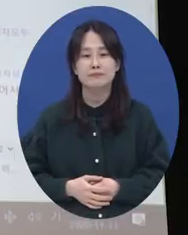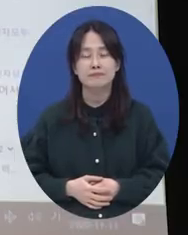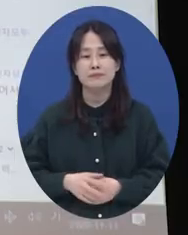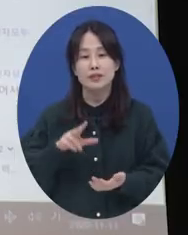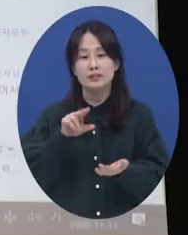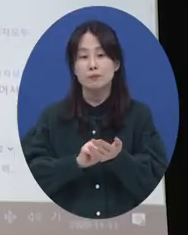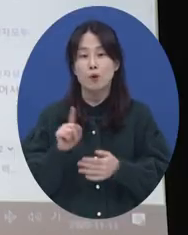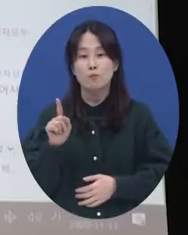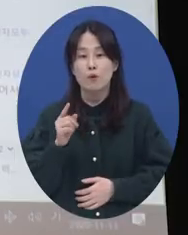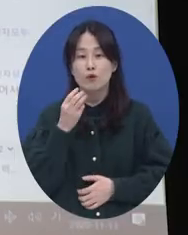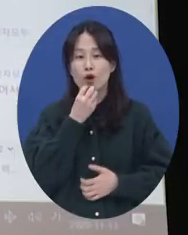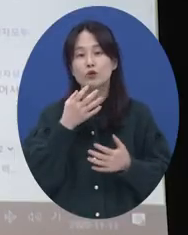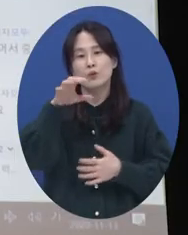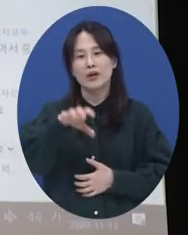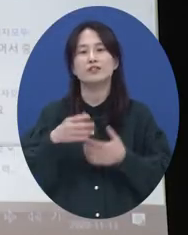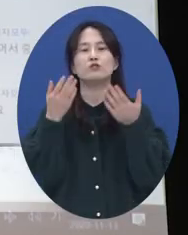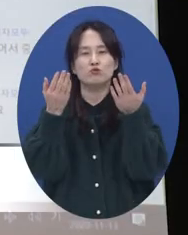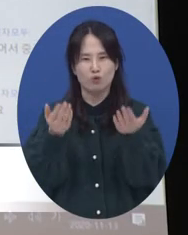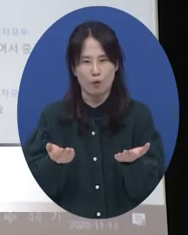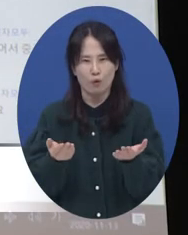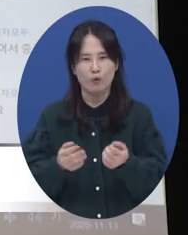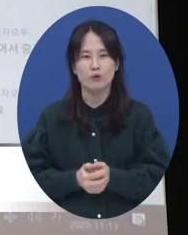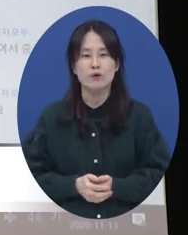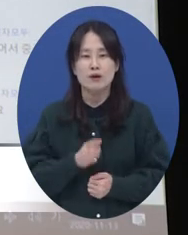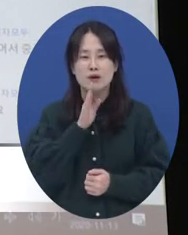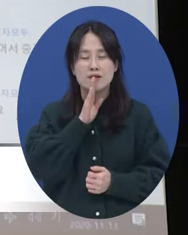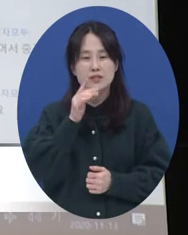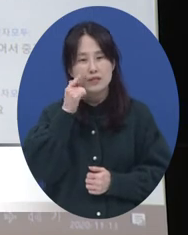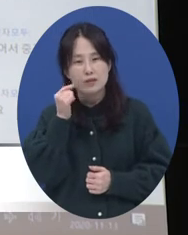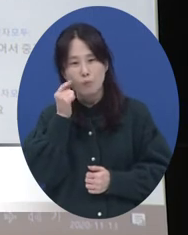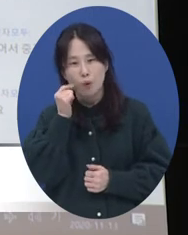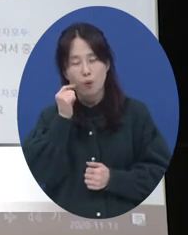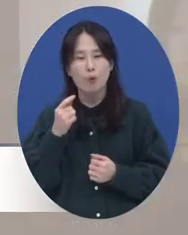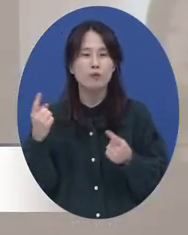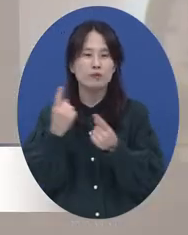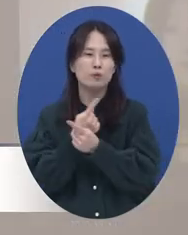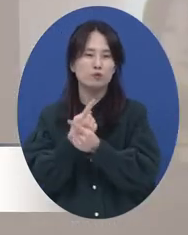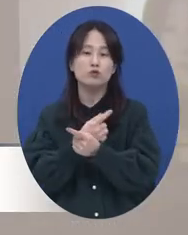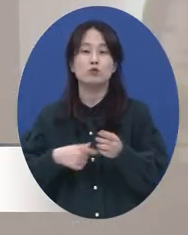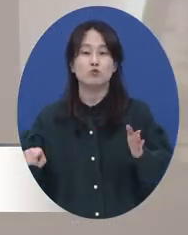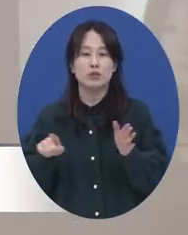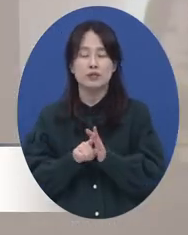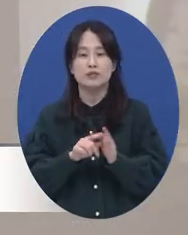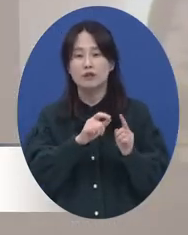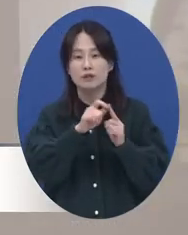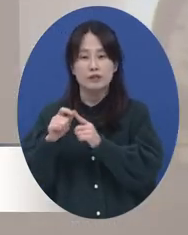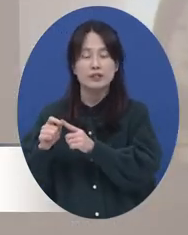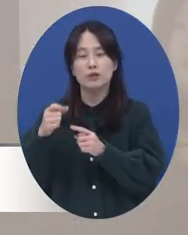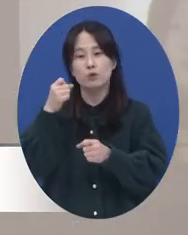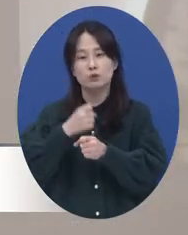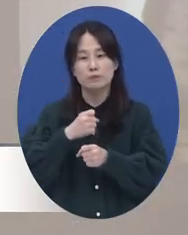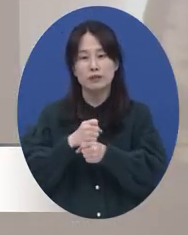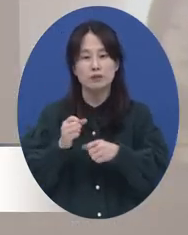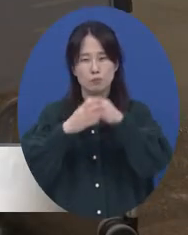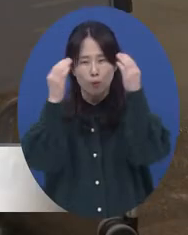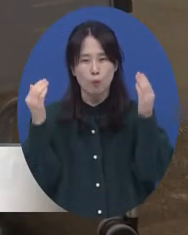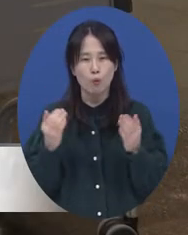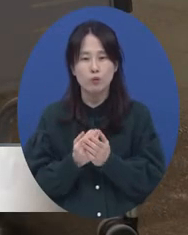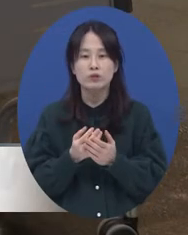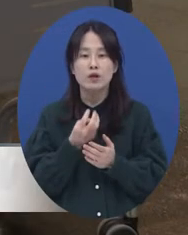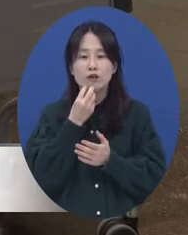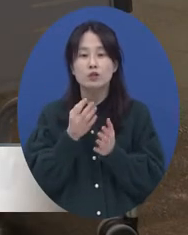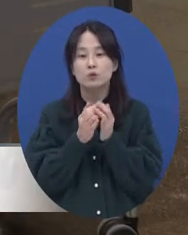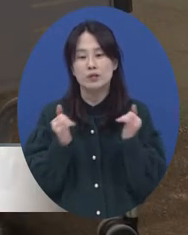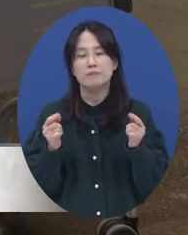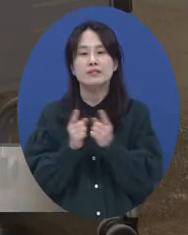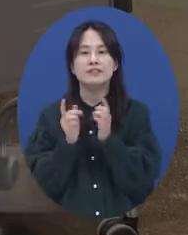제목은 경기도에서 쉬어요. 친일 잔재 청산을 위해 작사와 작곡 등 전 과정에 도민들이